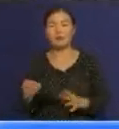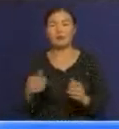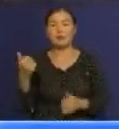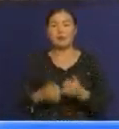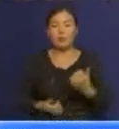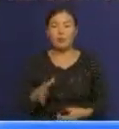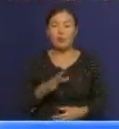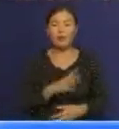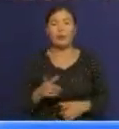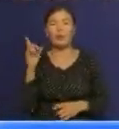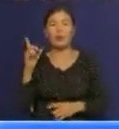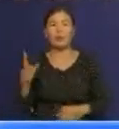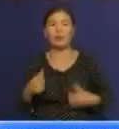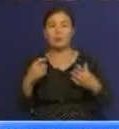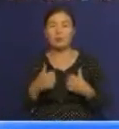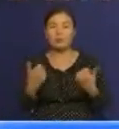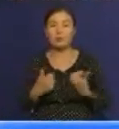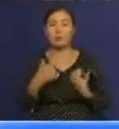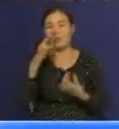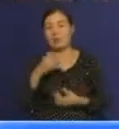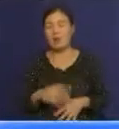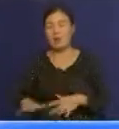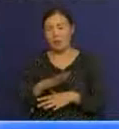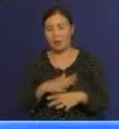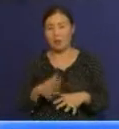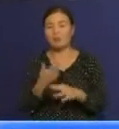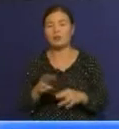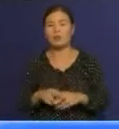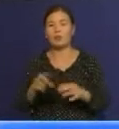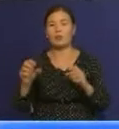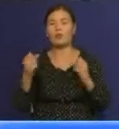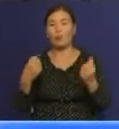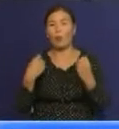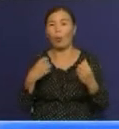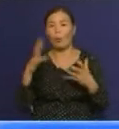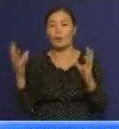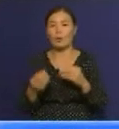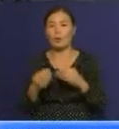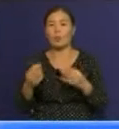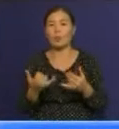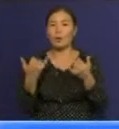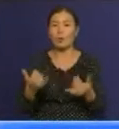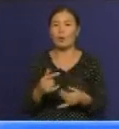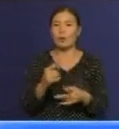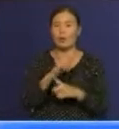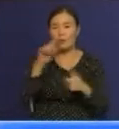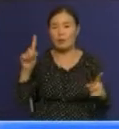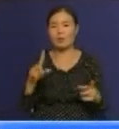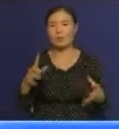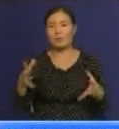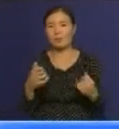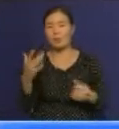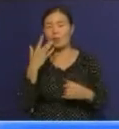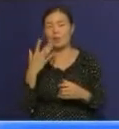болды. Бәйге десе, бейжай қарап қалмайтын қазақ халқы аталған спорт түрін байырғы заманнан ерекше құрметтеп, ыстық ықыласпен